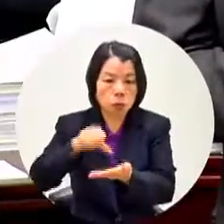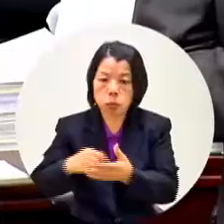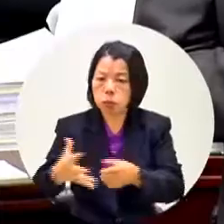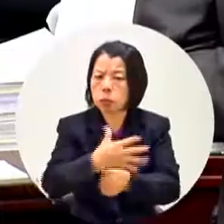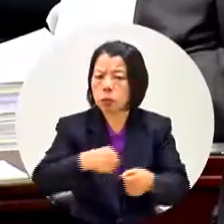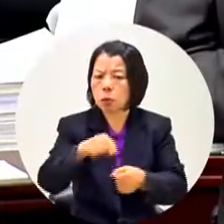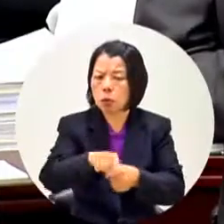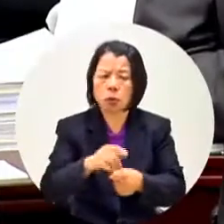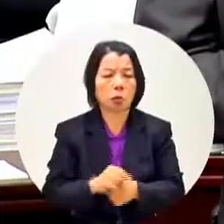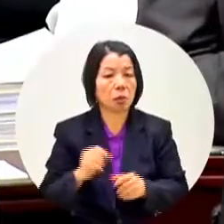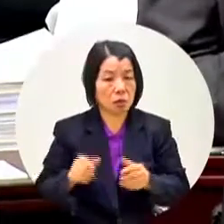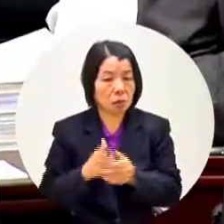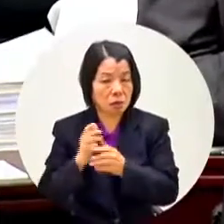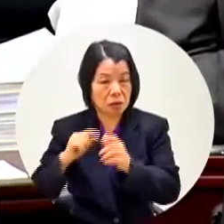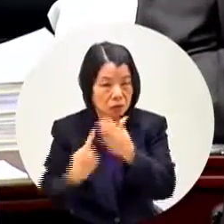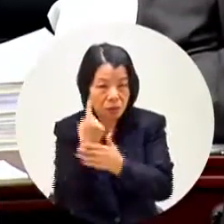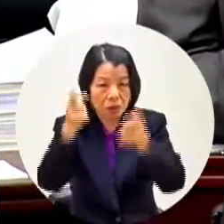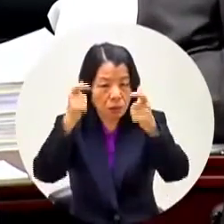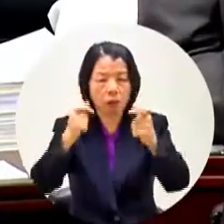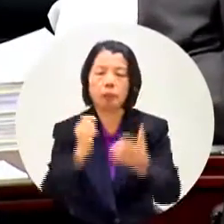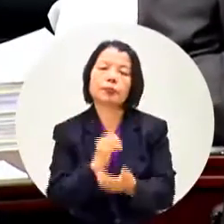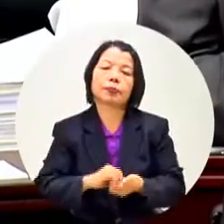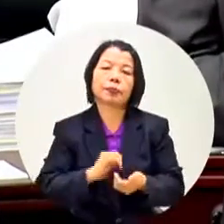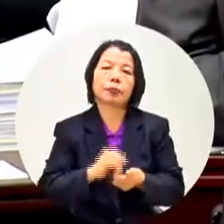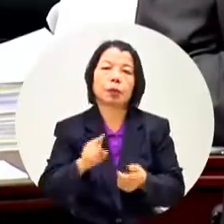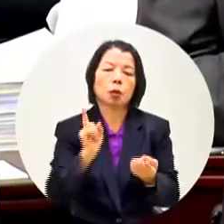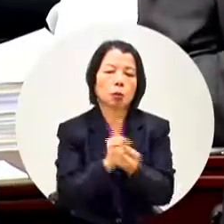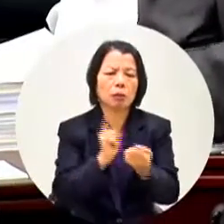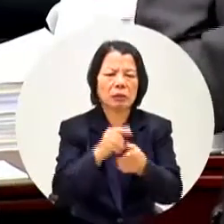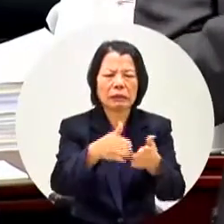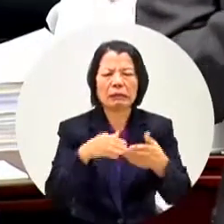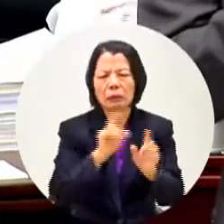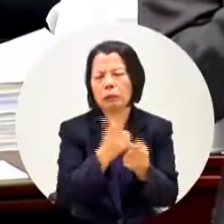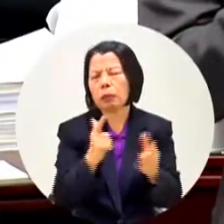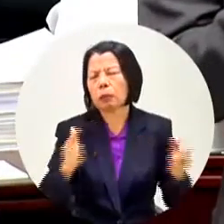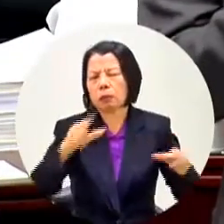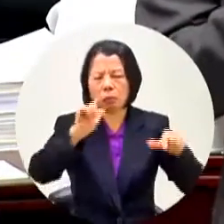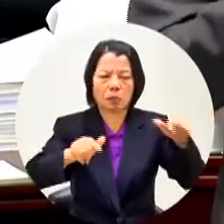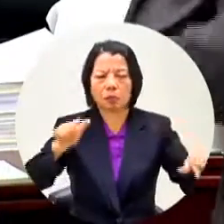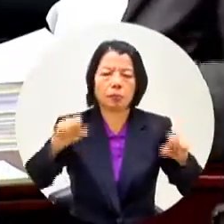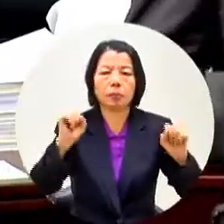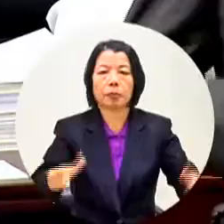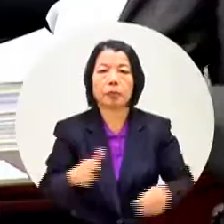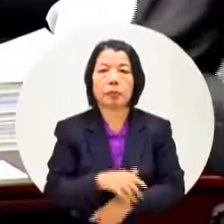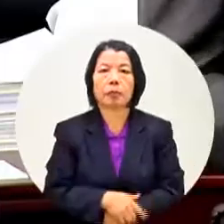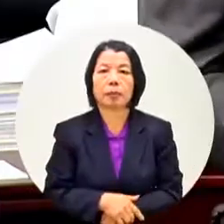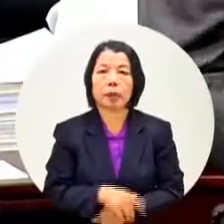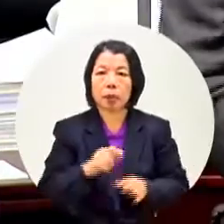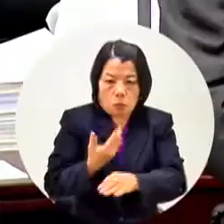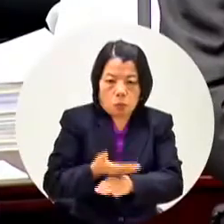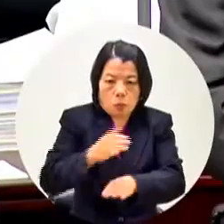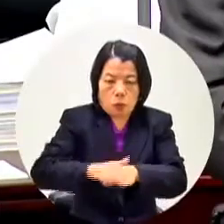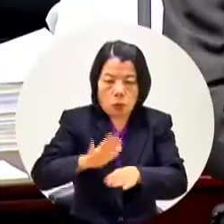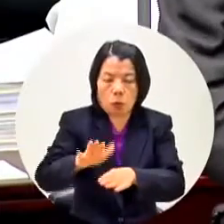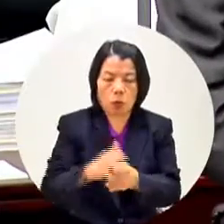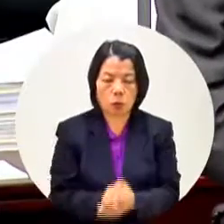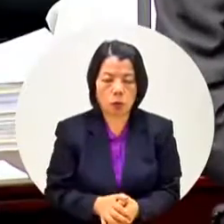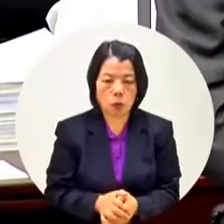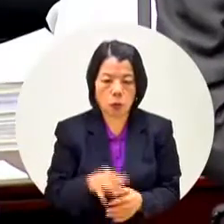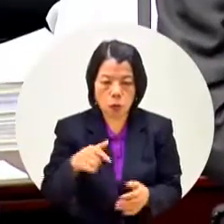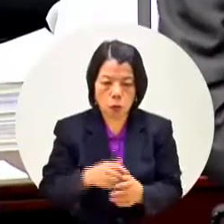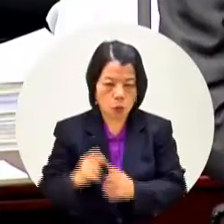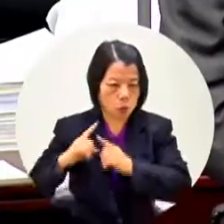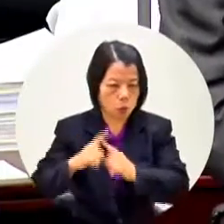有的东西不见得是只有高雄有，因为它是全国产量上的问题，哦，所以这里面有它错综复杂的地方，但